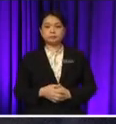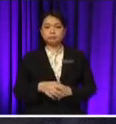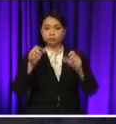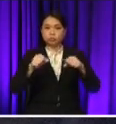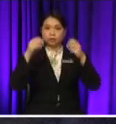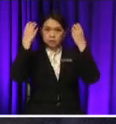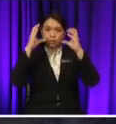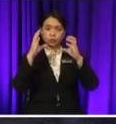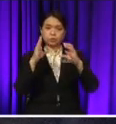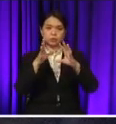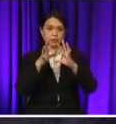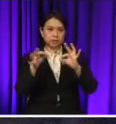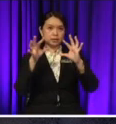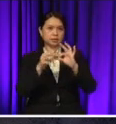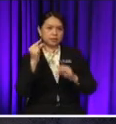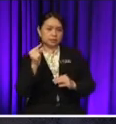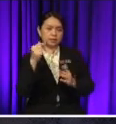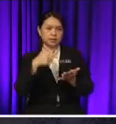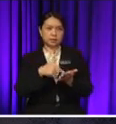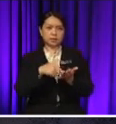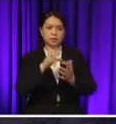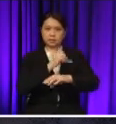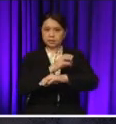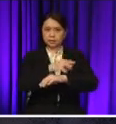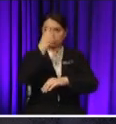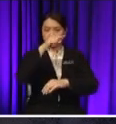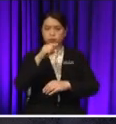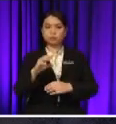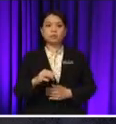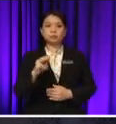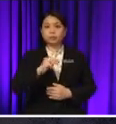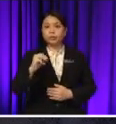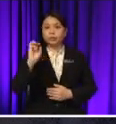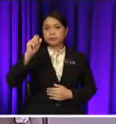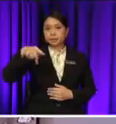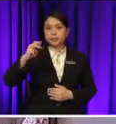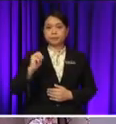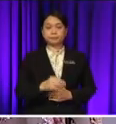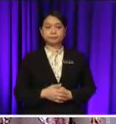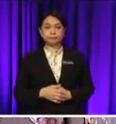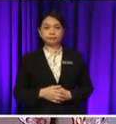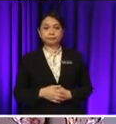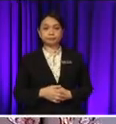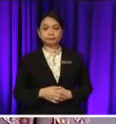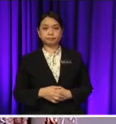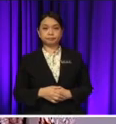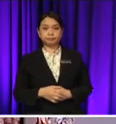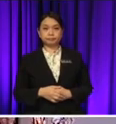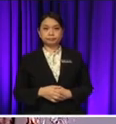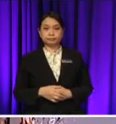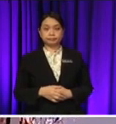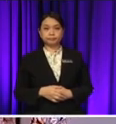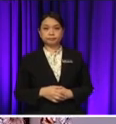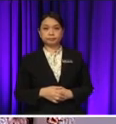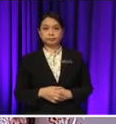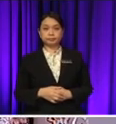sedikit rumusan dan mungkin sedikit pesanan kepada calo-calon SPF 2022 silakan Baik terima kasih Nisa Oke untuk